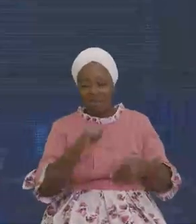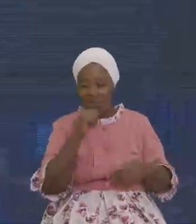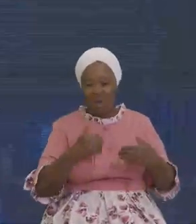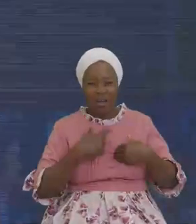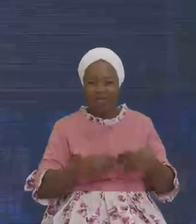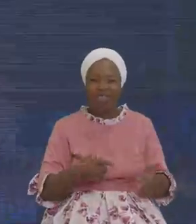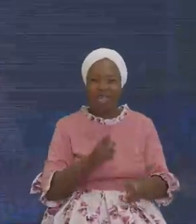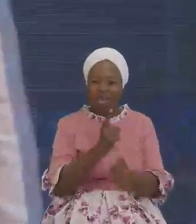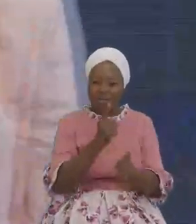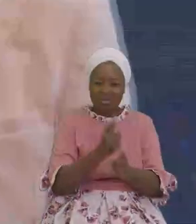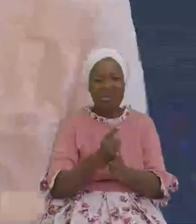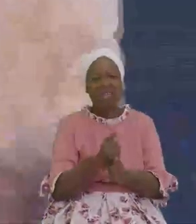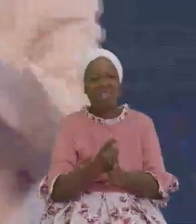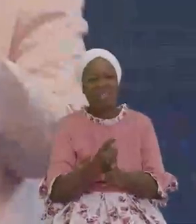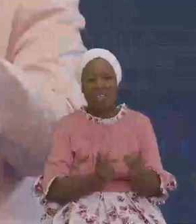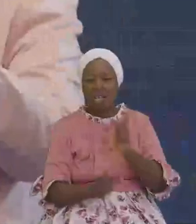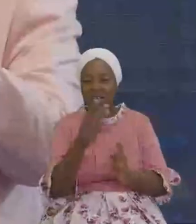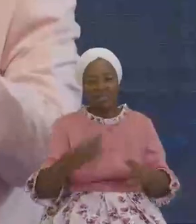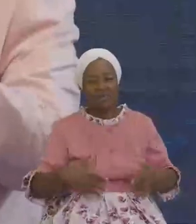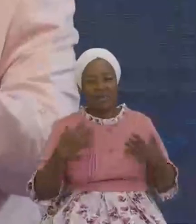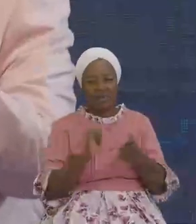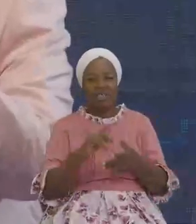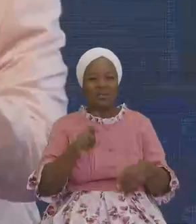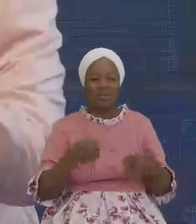la vie n'aura pas la qualité qu'elle doit avoir.